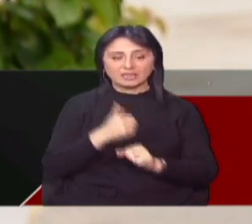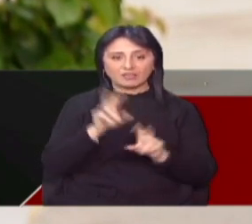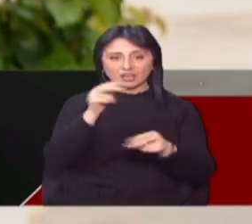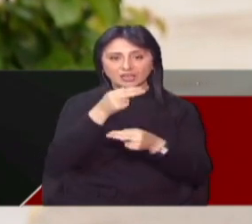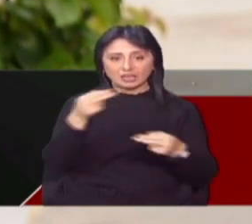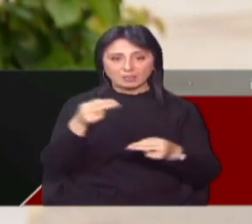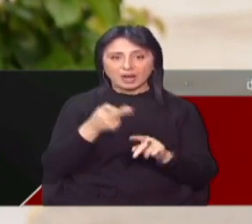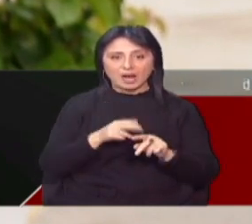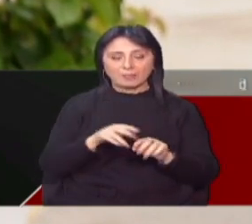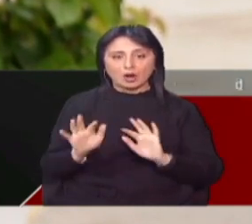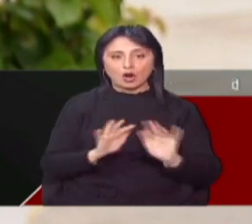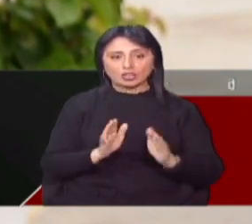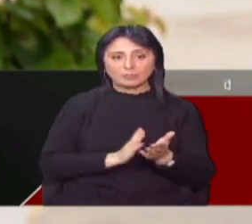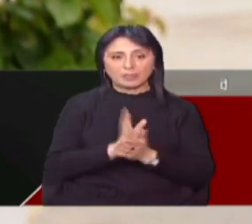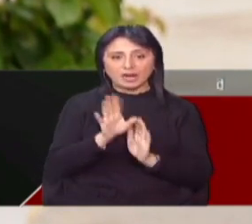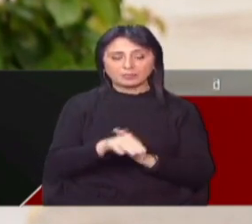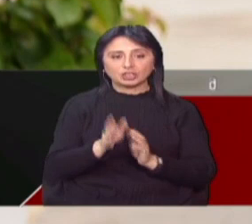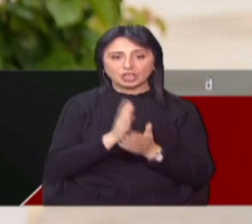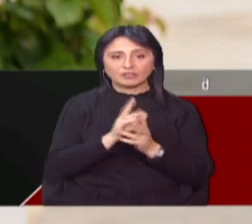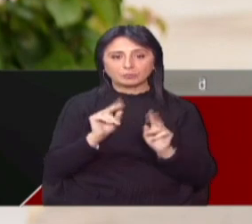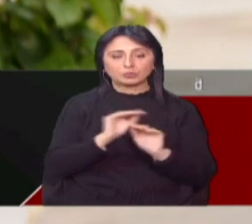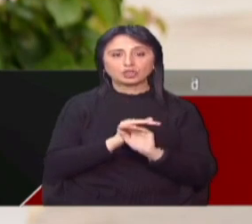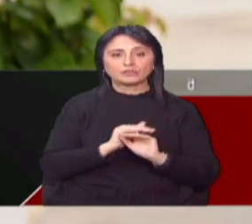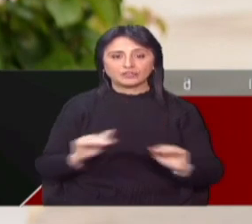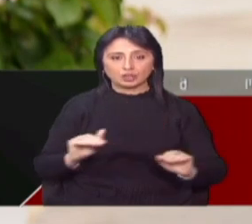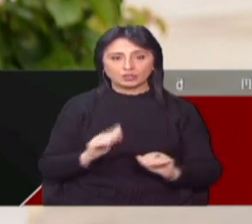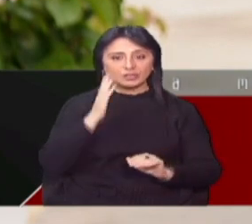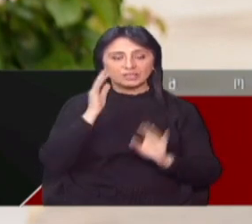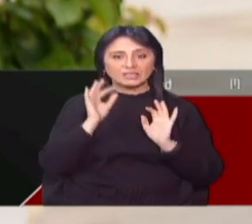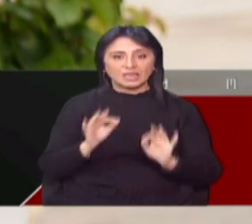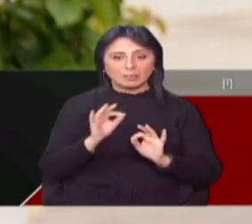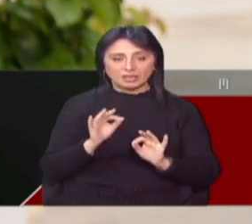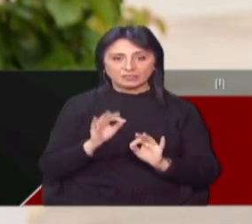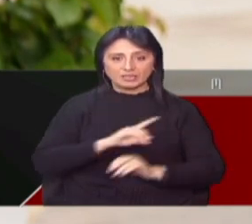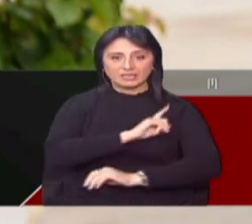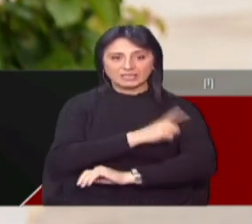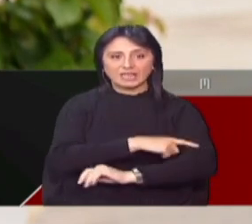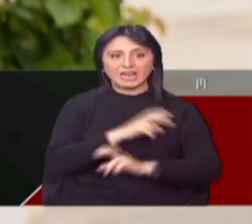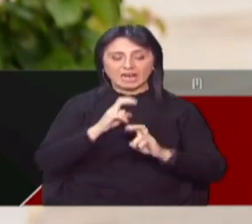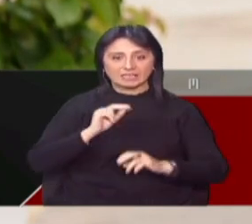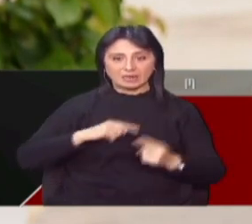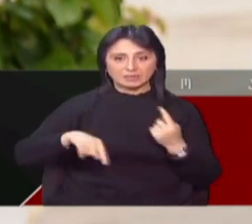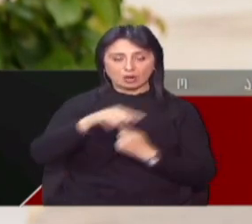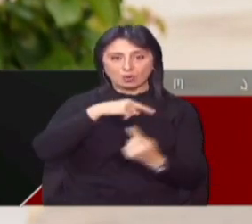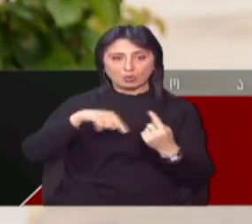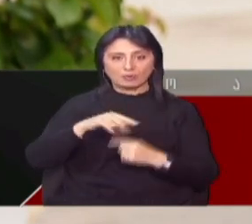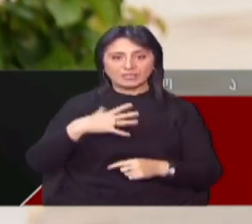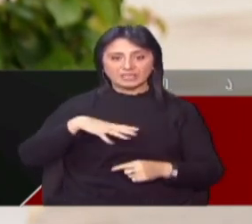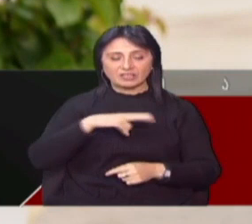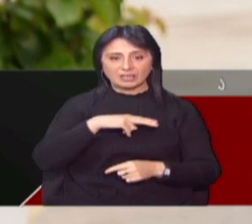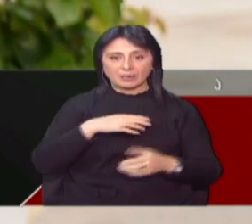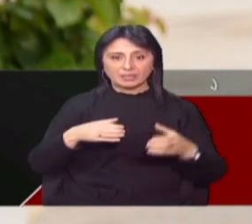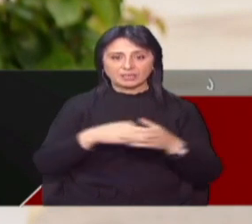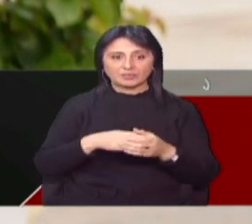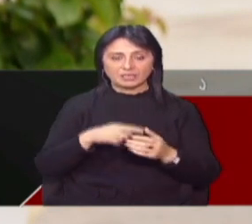თემა ამ ღონისძიების ფარგლებში არის მშვიდობა, სამართლიანობა და ძლიერი ინსტიტუციები. საქართველოს საპარლამენტო